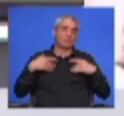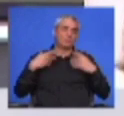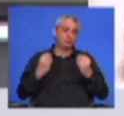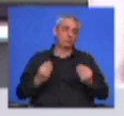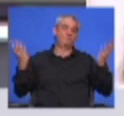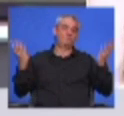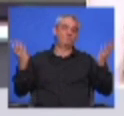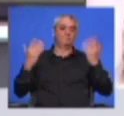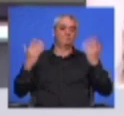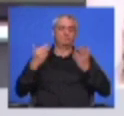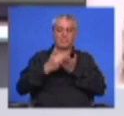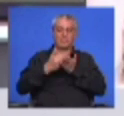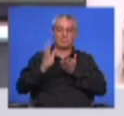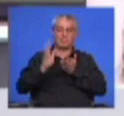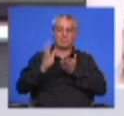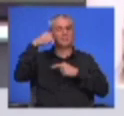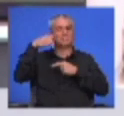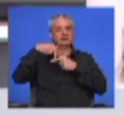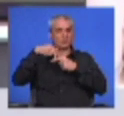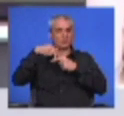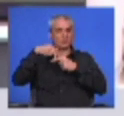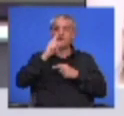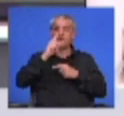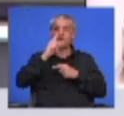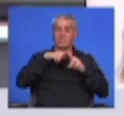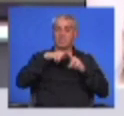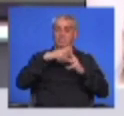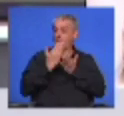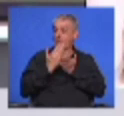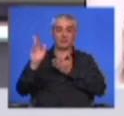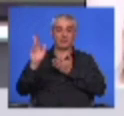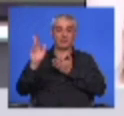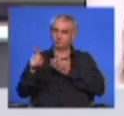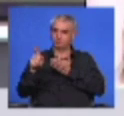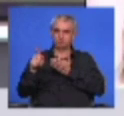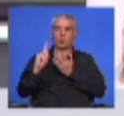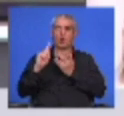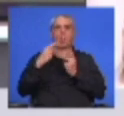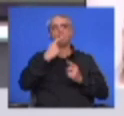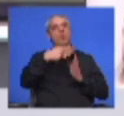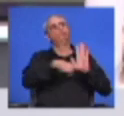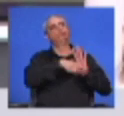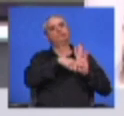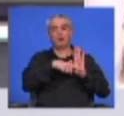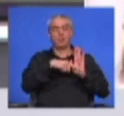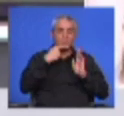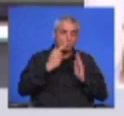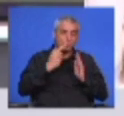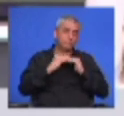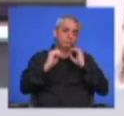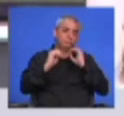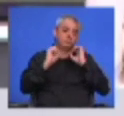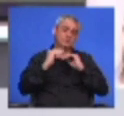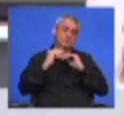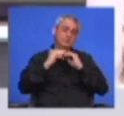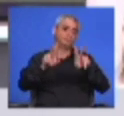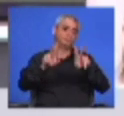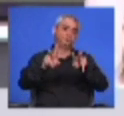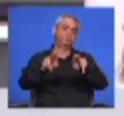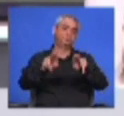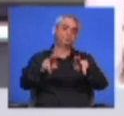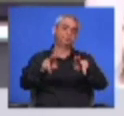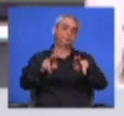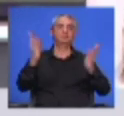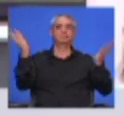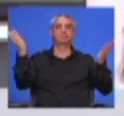נפטרו מהתחזית החיובית, אבל גם אחרי שנפטרו ממנה, לא עברו לתחזית שלילית, אלא תחזית יציבה. זה מה שמגיע לנו במשפט, לטוב